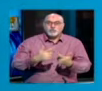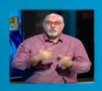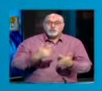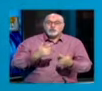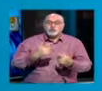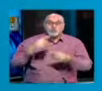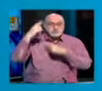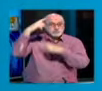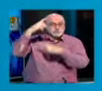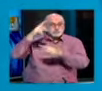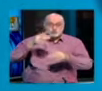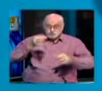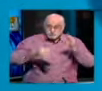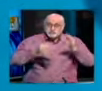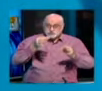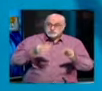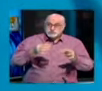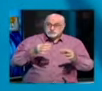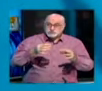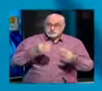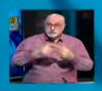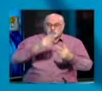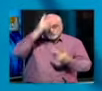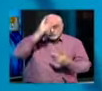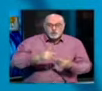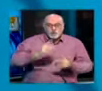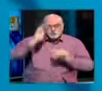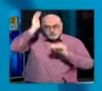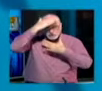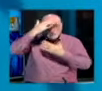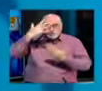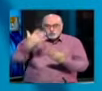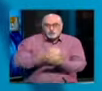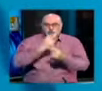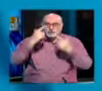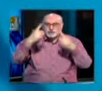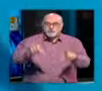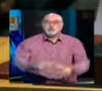نصرة للعدالة وإحقاقا لحق الشعب الفلسطيني في الحرية.